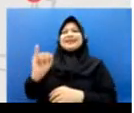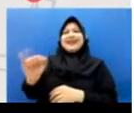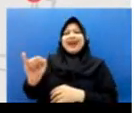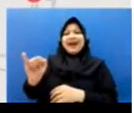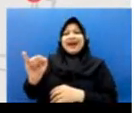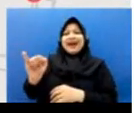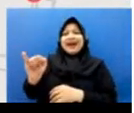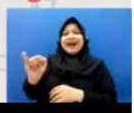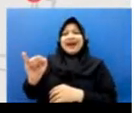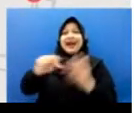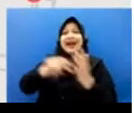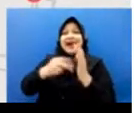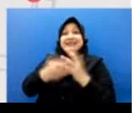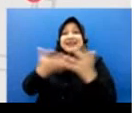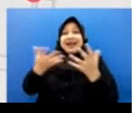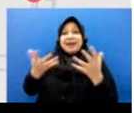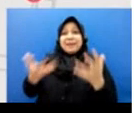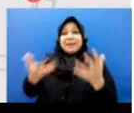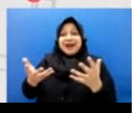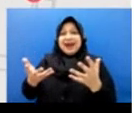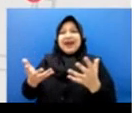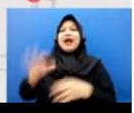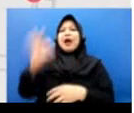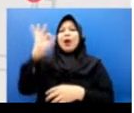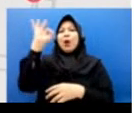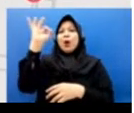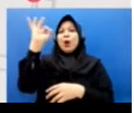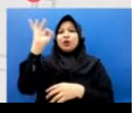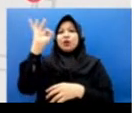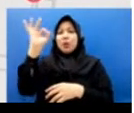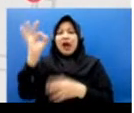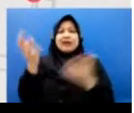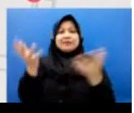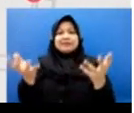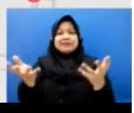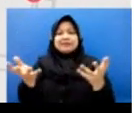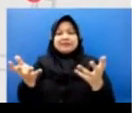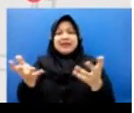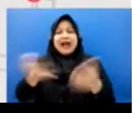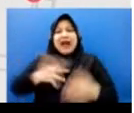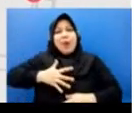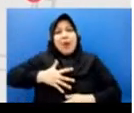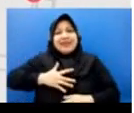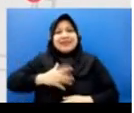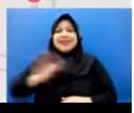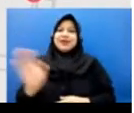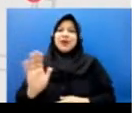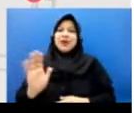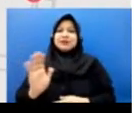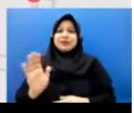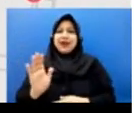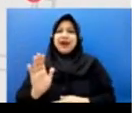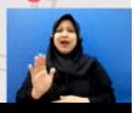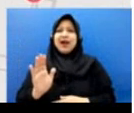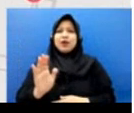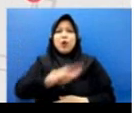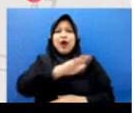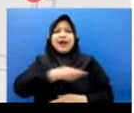artinya buat orang tua ya dimanapun itu jangan khawatir dengan penggunaan teknologi. Dalam hal